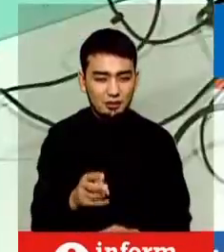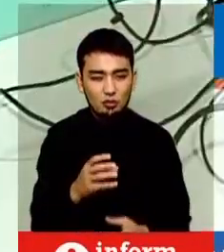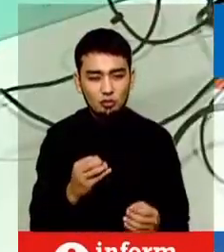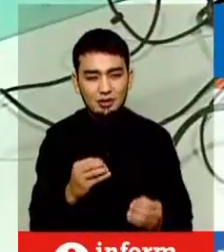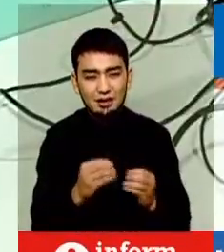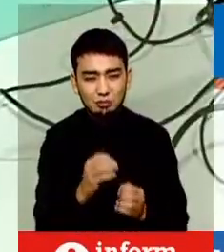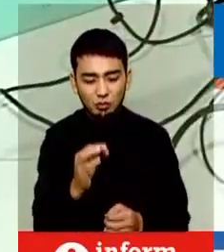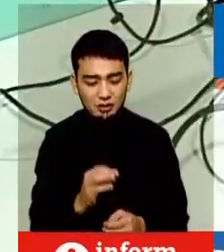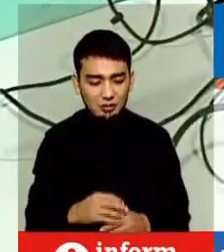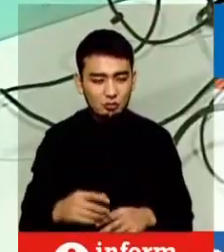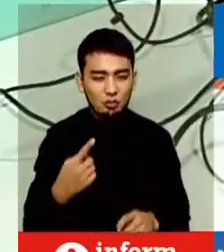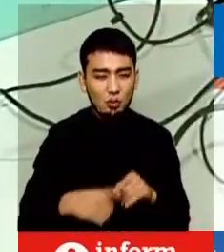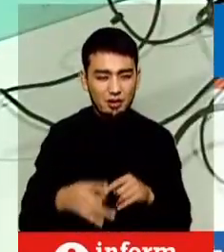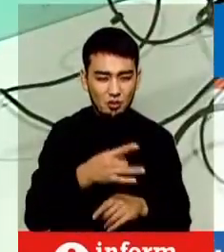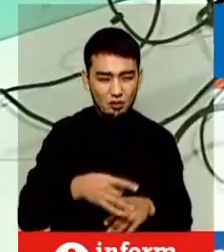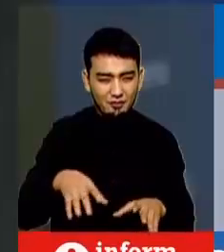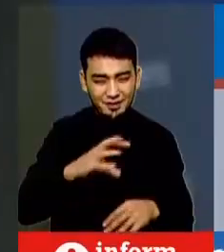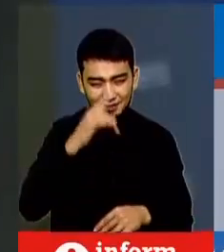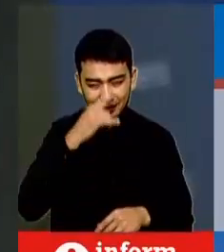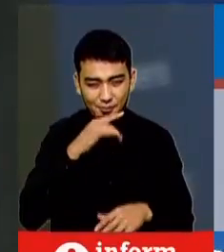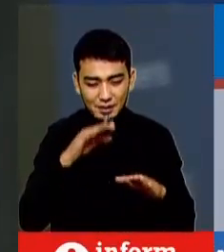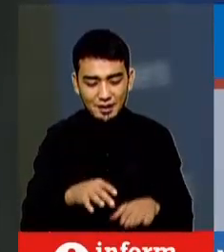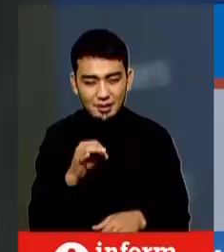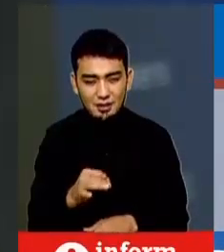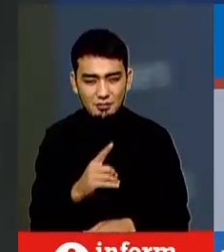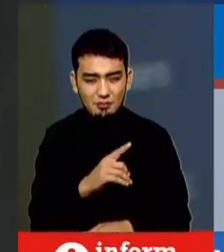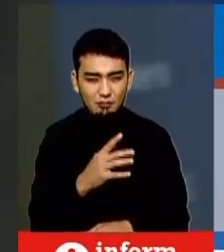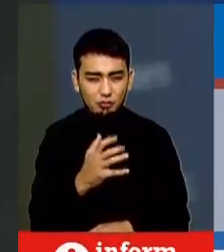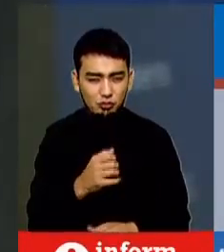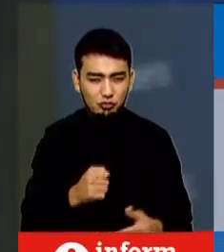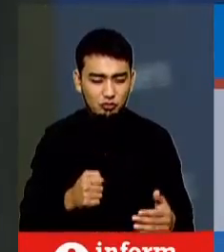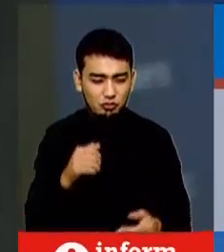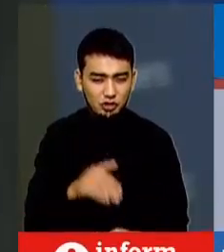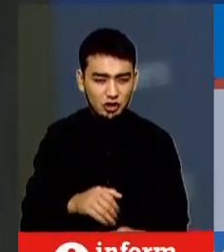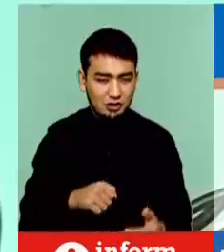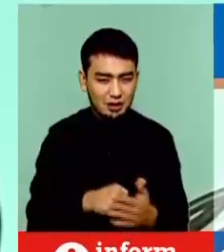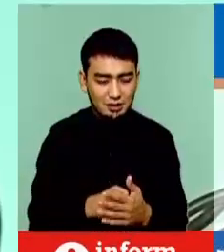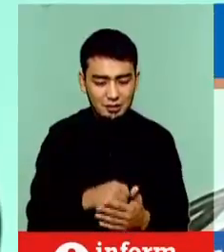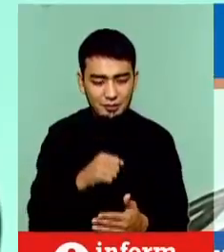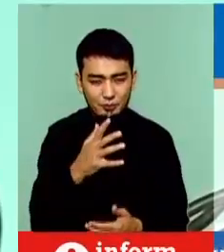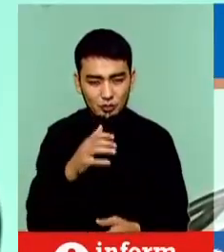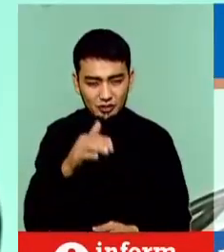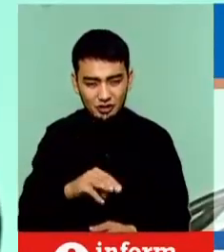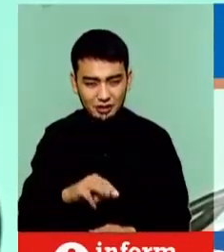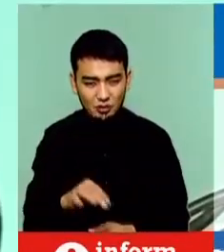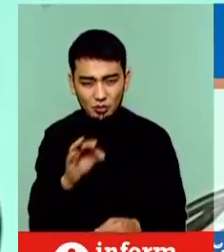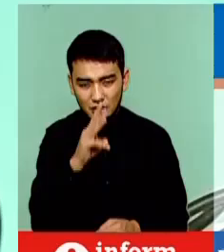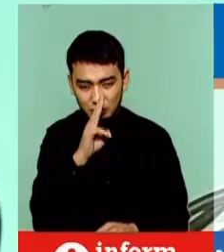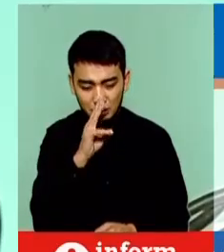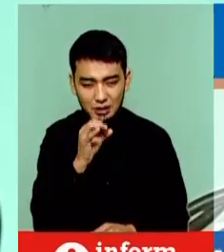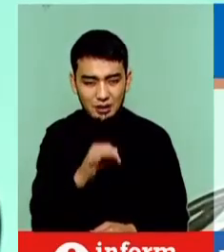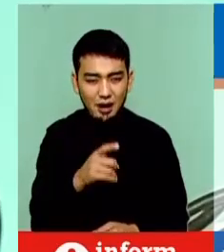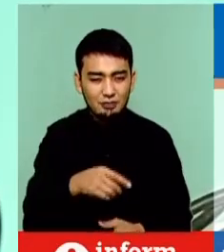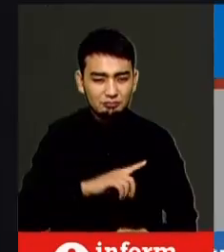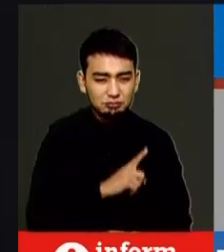регионы. Несмотря на предлагаемую оплату труда от 0,5 миллиона тенге до 1,5, специалистов по защите данных не хватает. Хотя